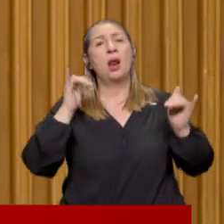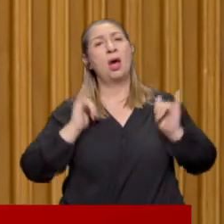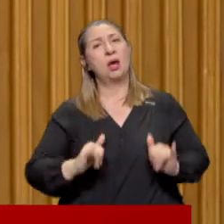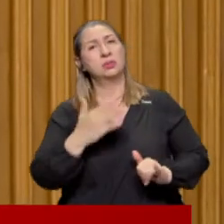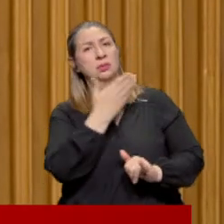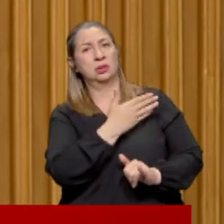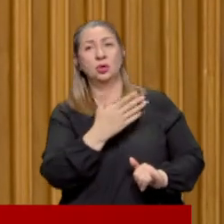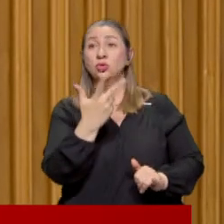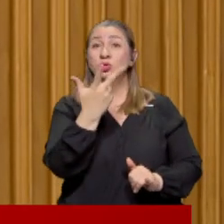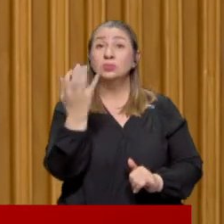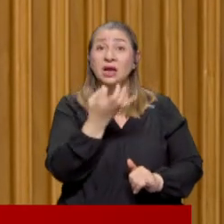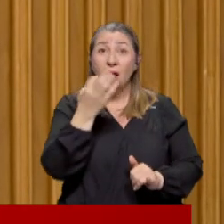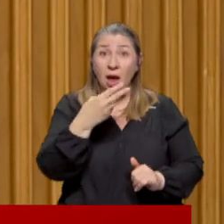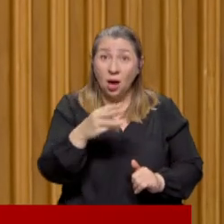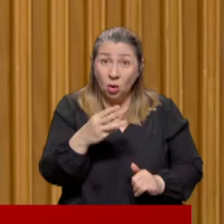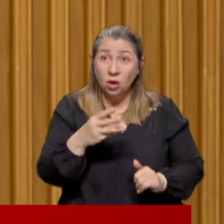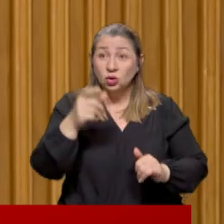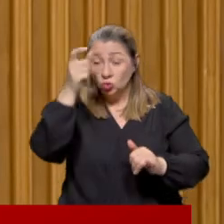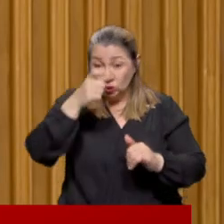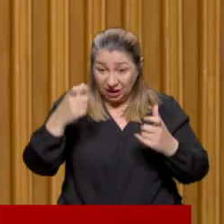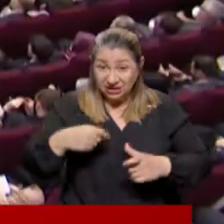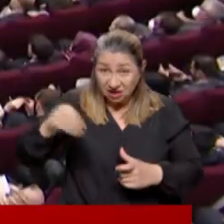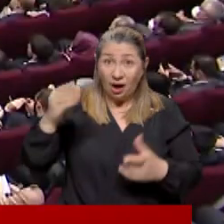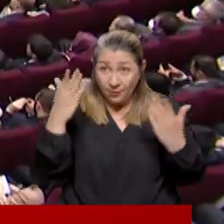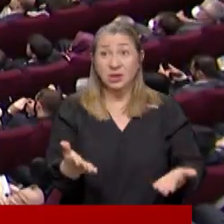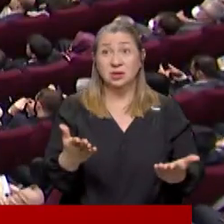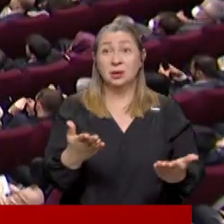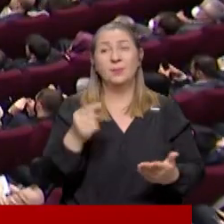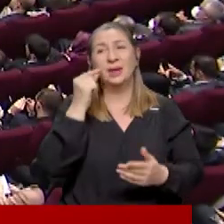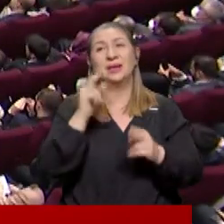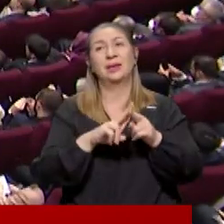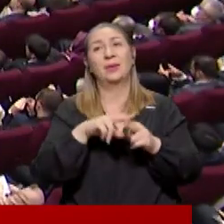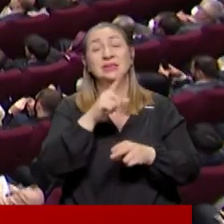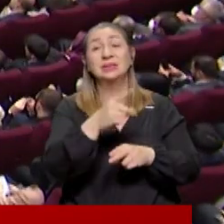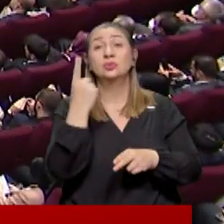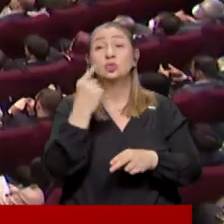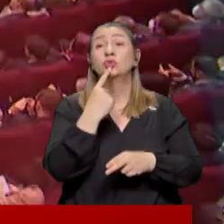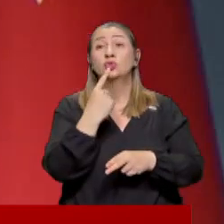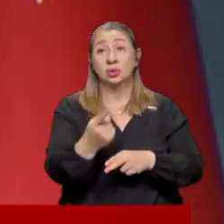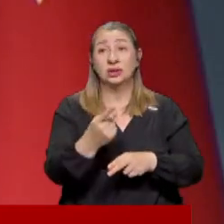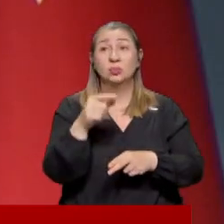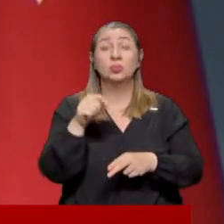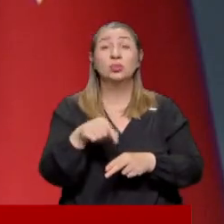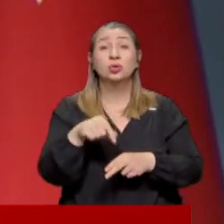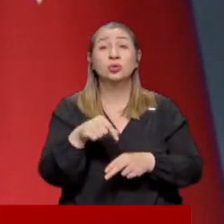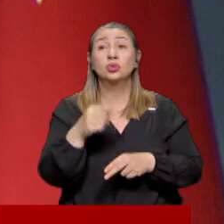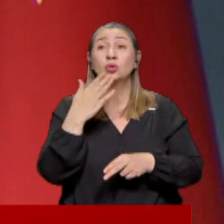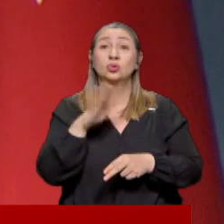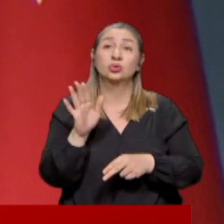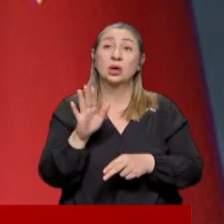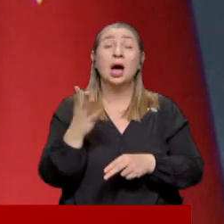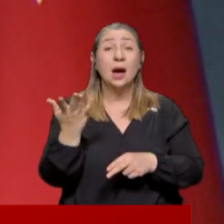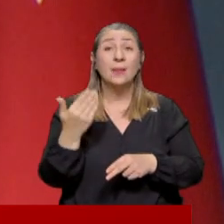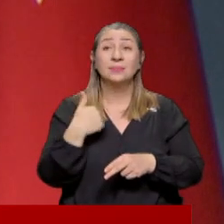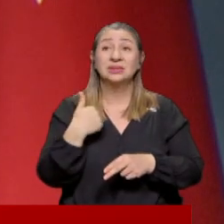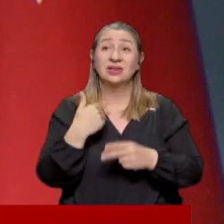etsin diye 3 milyar avroya insan ülkesini satar mı ya? Bay Kemal, senin dün söylediğin bugün yoktur. Ama